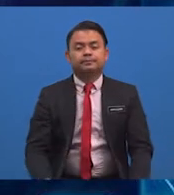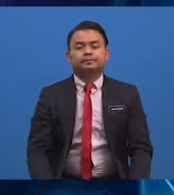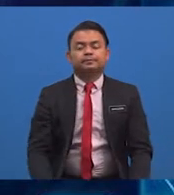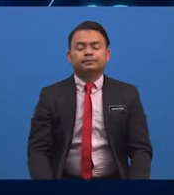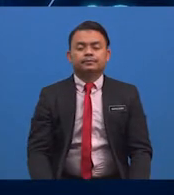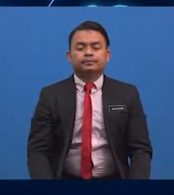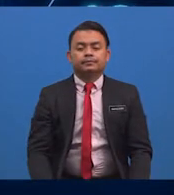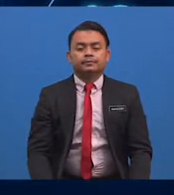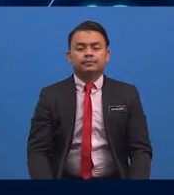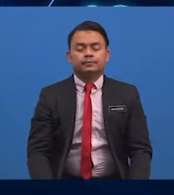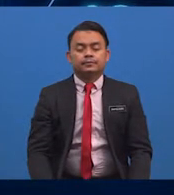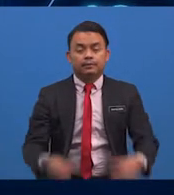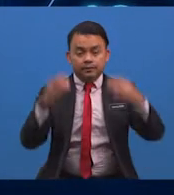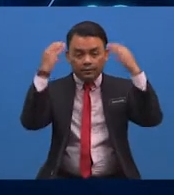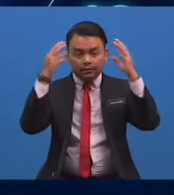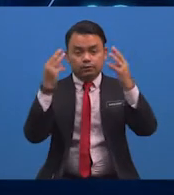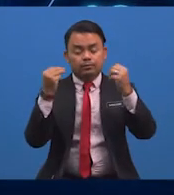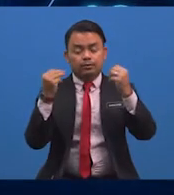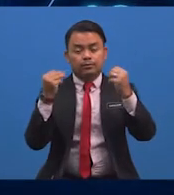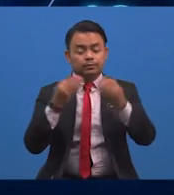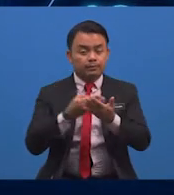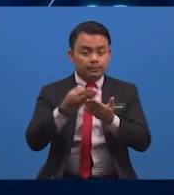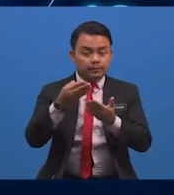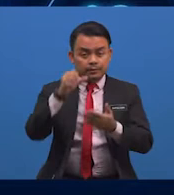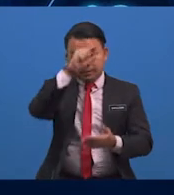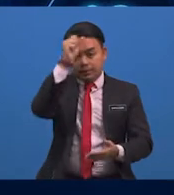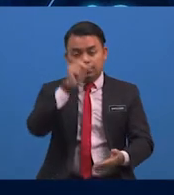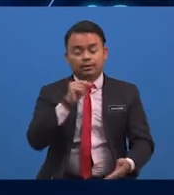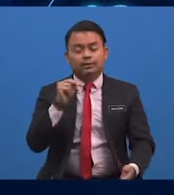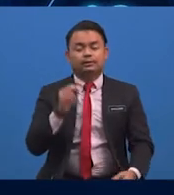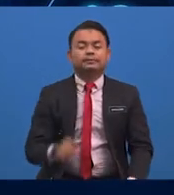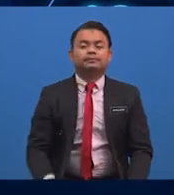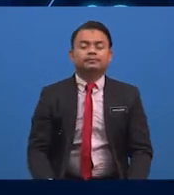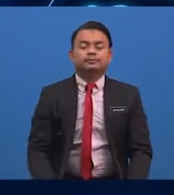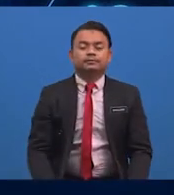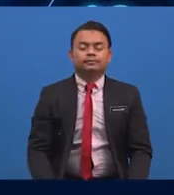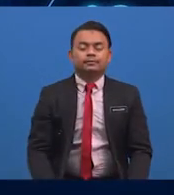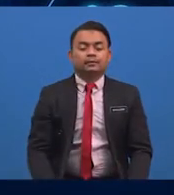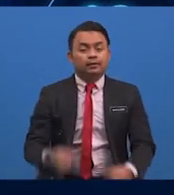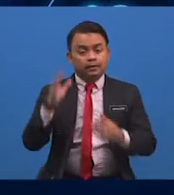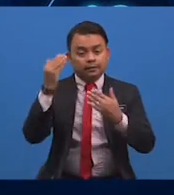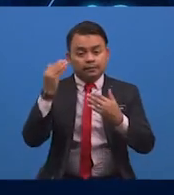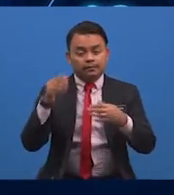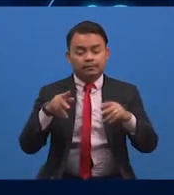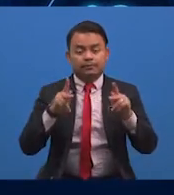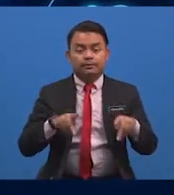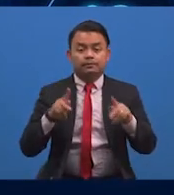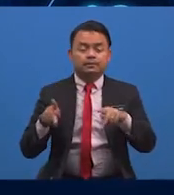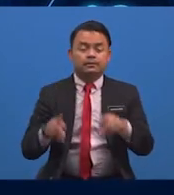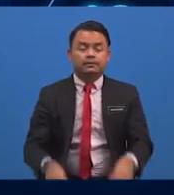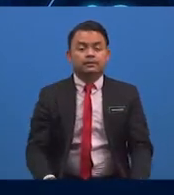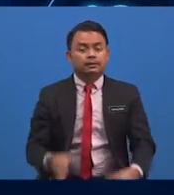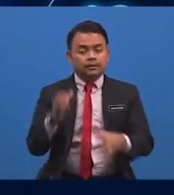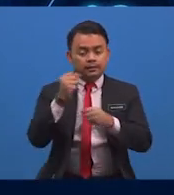memberikan soalan berkenaan tajuk yang kita pelajari tadi. Diharap pelajar